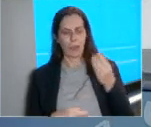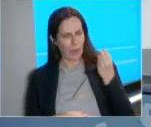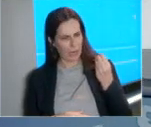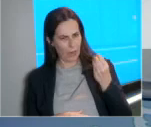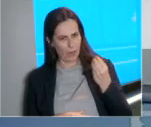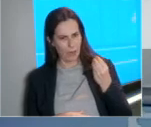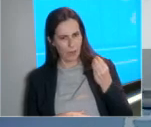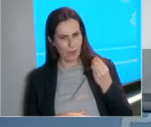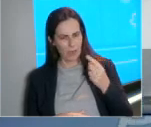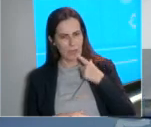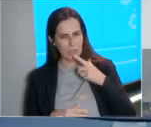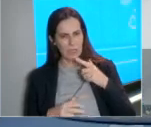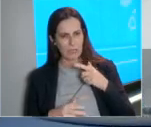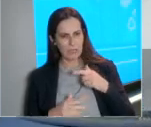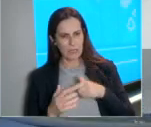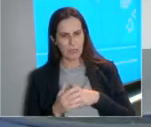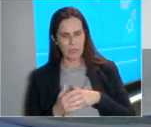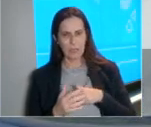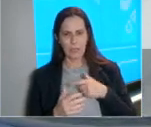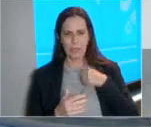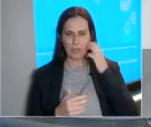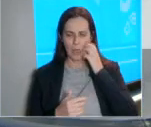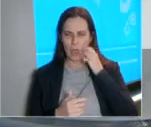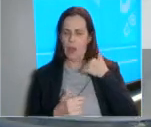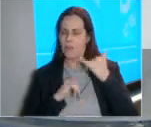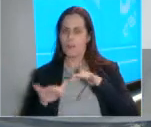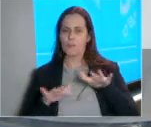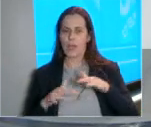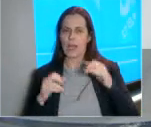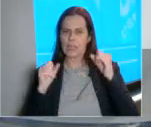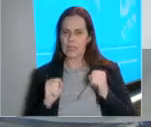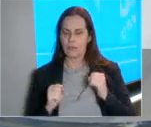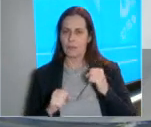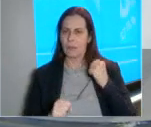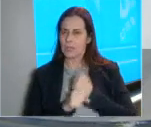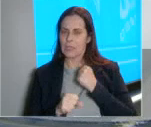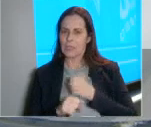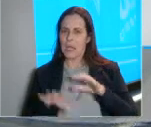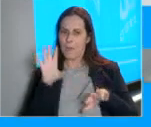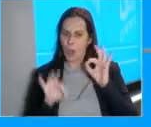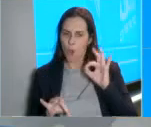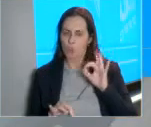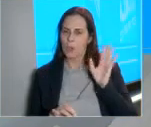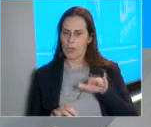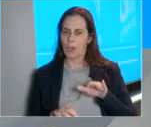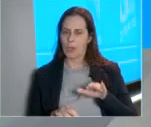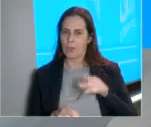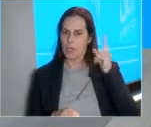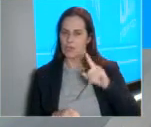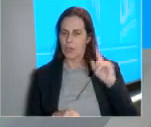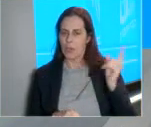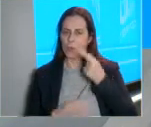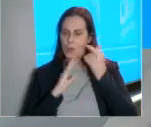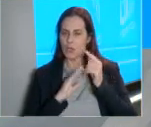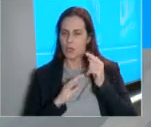לך בטעות צוותי המתן, אני בטוח. אנחנו לא נביא לו ממשלה טובה ויציבה, ואם נעשה בחירות, הוא כמובן יעניש את כל מי